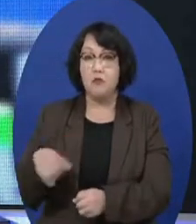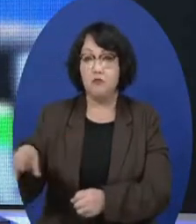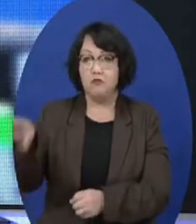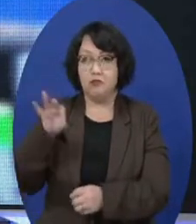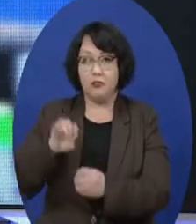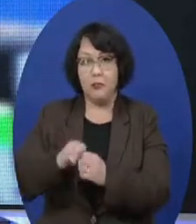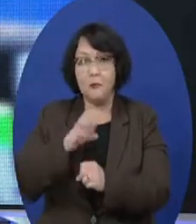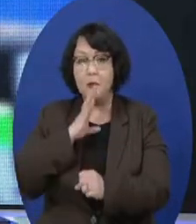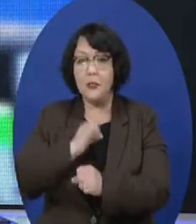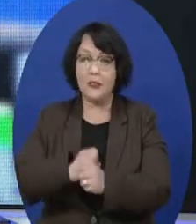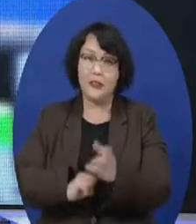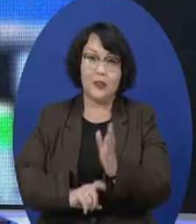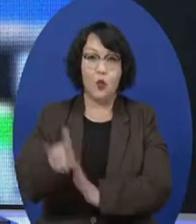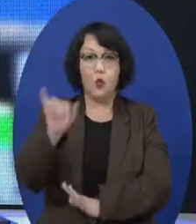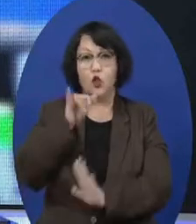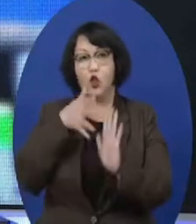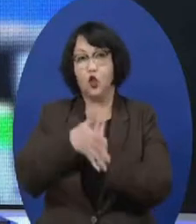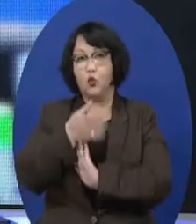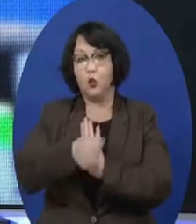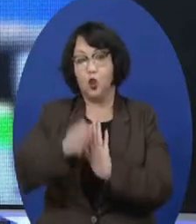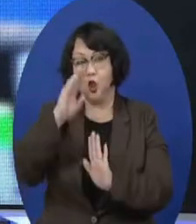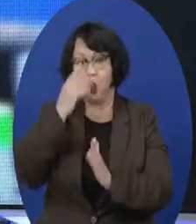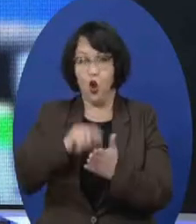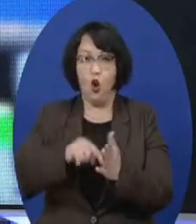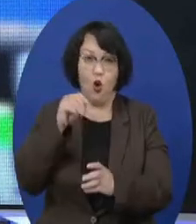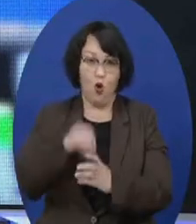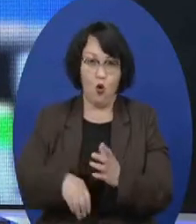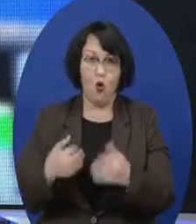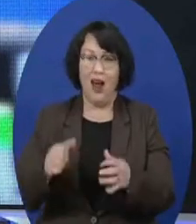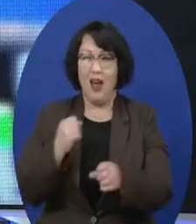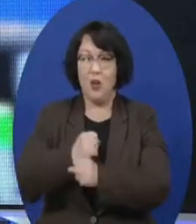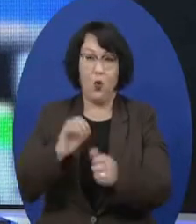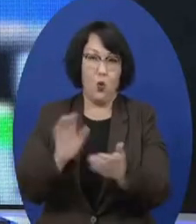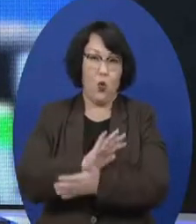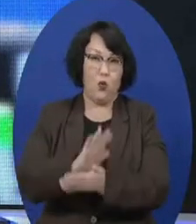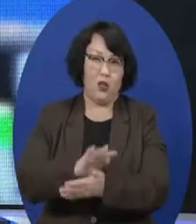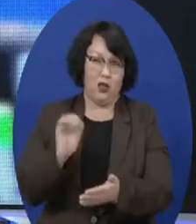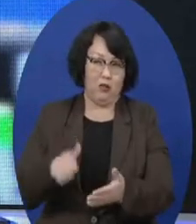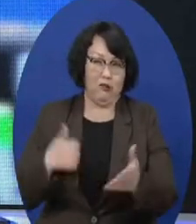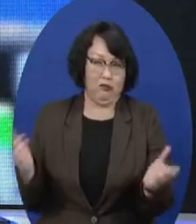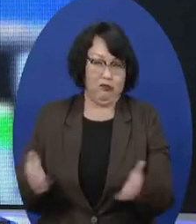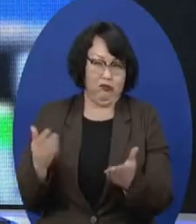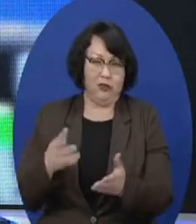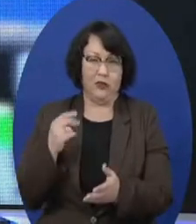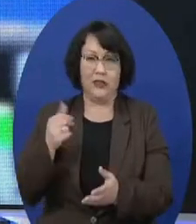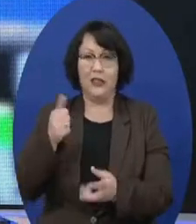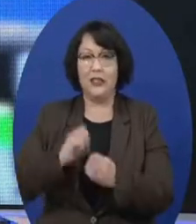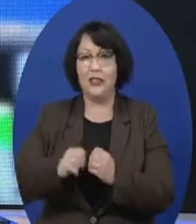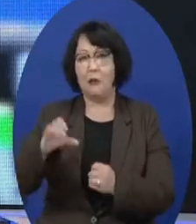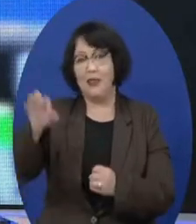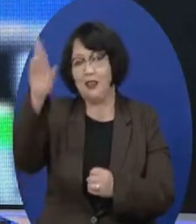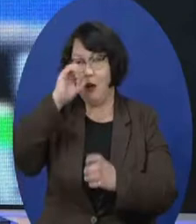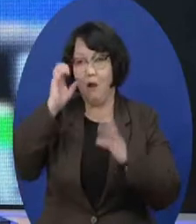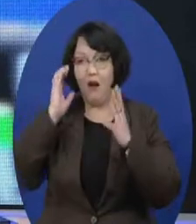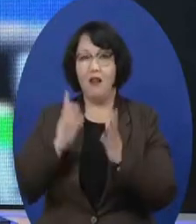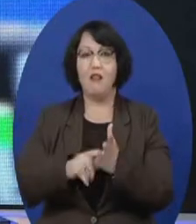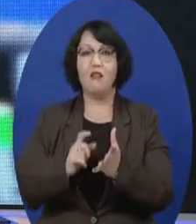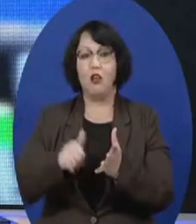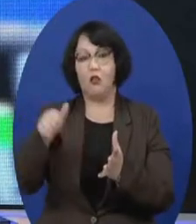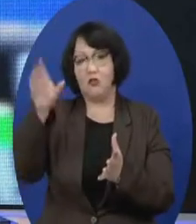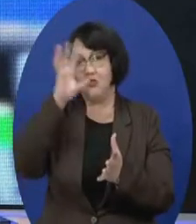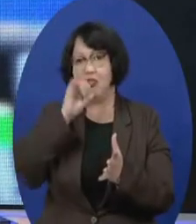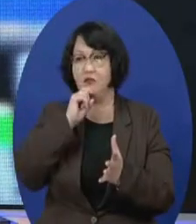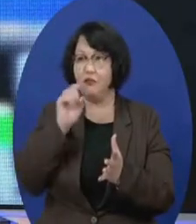эхэлсэн, улсын төсөв тодорхой хэмжээний санхүүжилт суулсан, ажлыг эрчимжүүлэх чанартай хийх асуудалд салбарын яам анхаарахыг